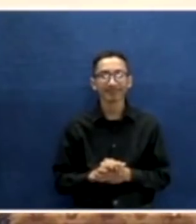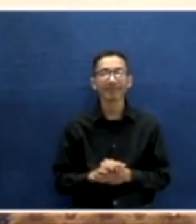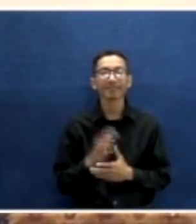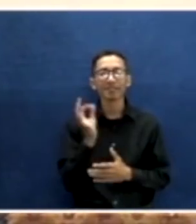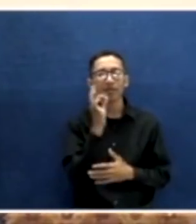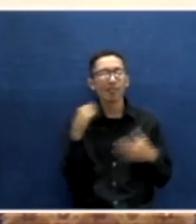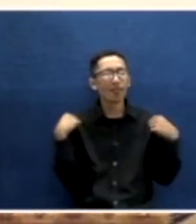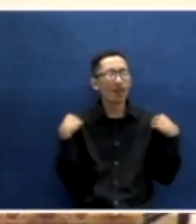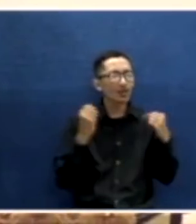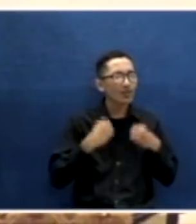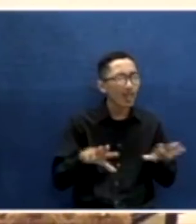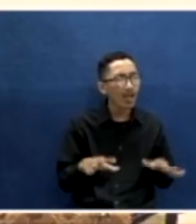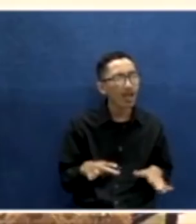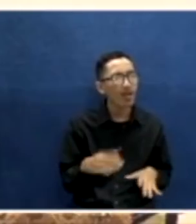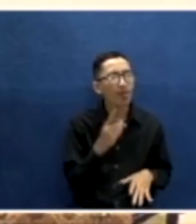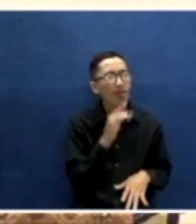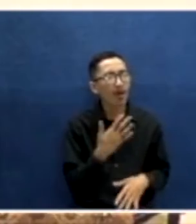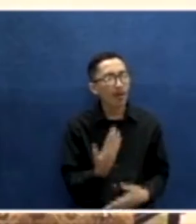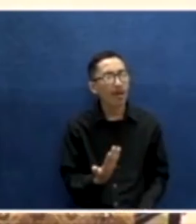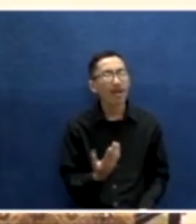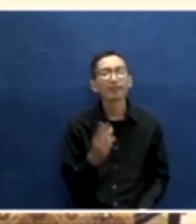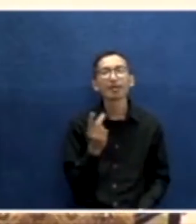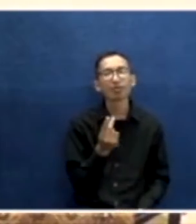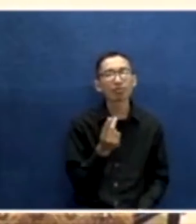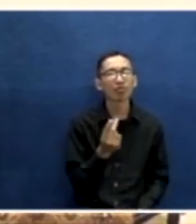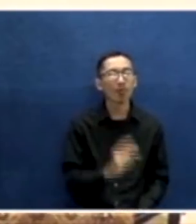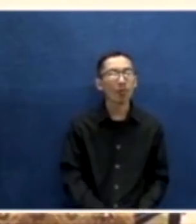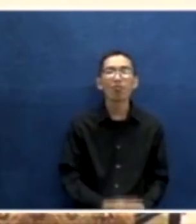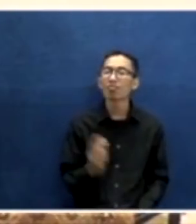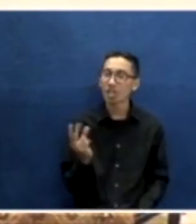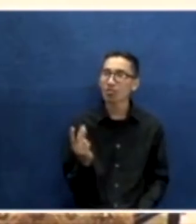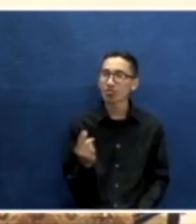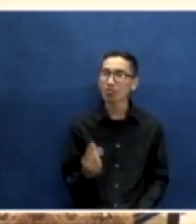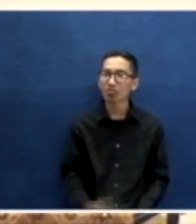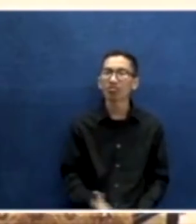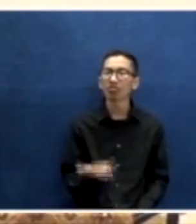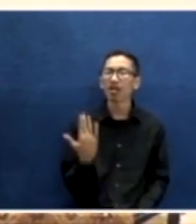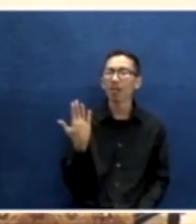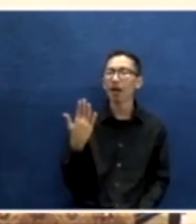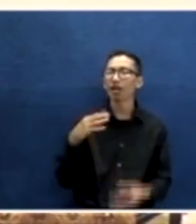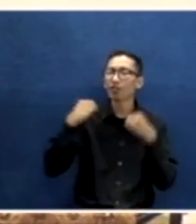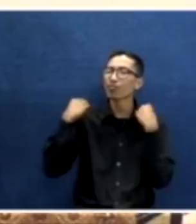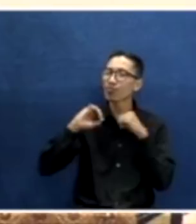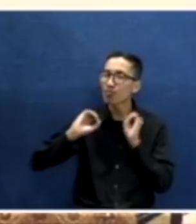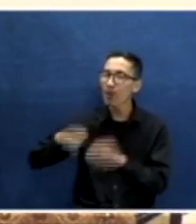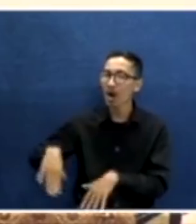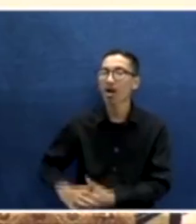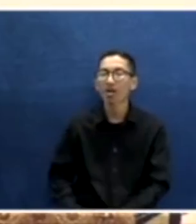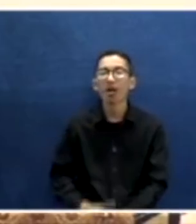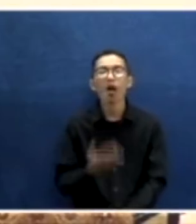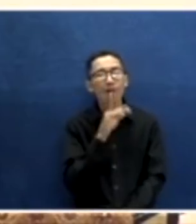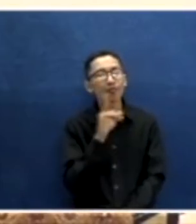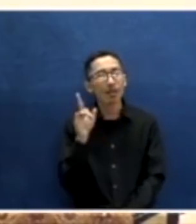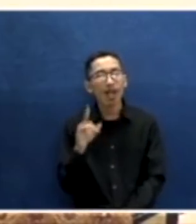Pak yang mana apa biru Oh yang biru memang dari dulu memang saya pingin buang itu hamdulillah ada yang